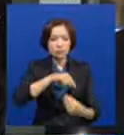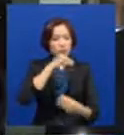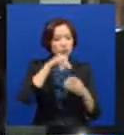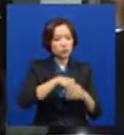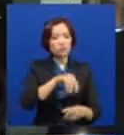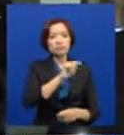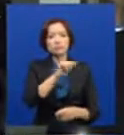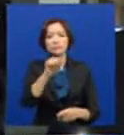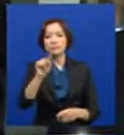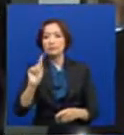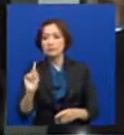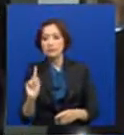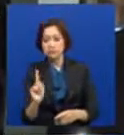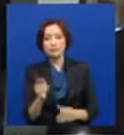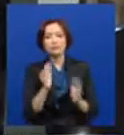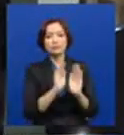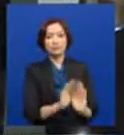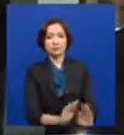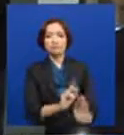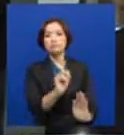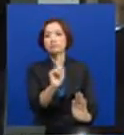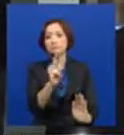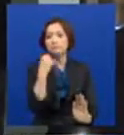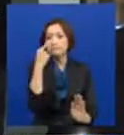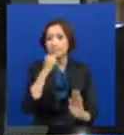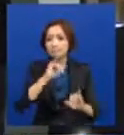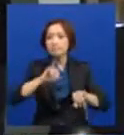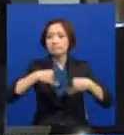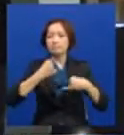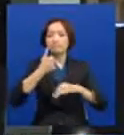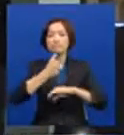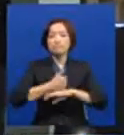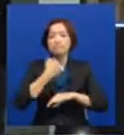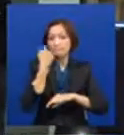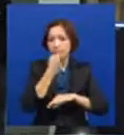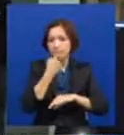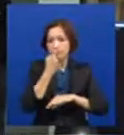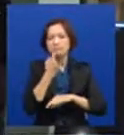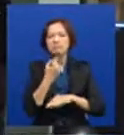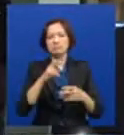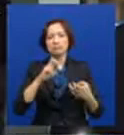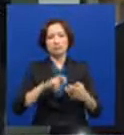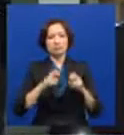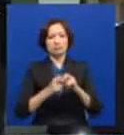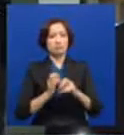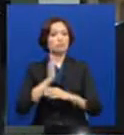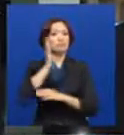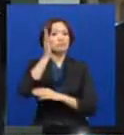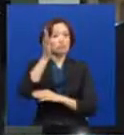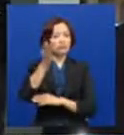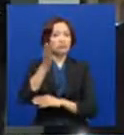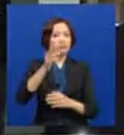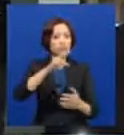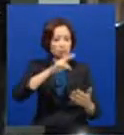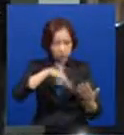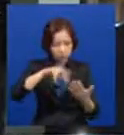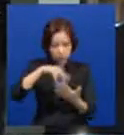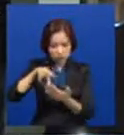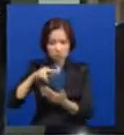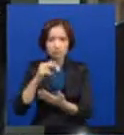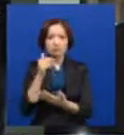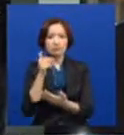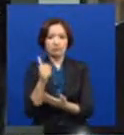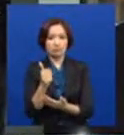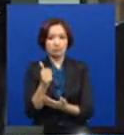างนะฮะแล้วก็เก็บไว้ที่ไหนบ้างใครเป็นผู้ครอบครองนะฮะเพื่อว่ามีปัญหาในภายหลังเนี่ยเราจะได้ตรวจสอบดูได้นะฮ